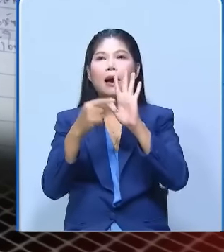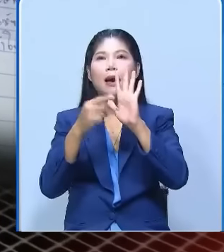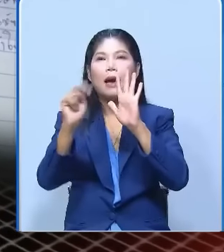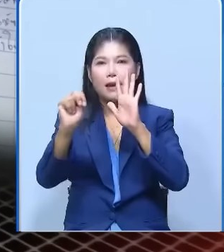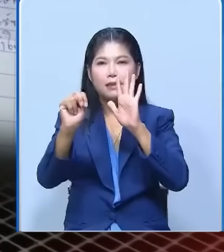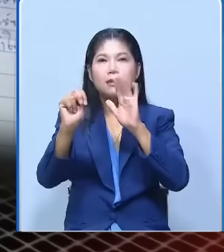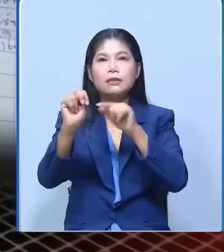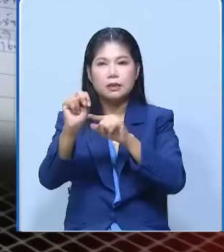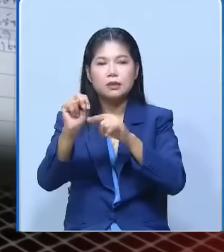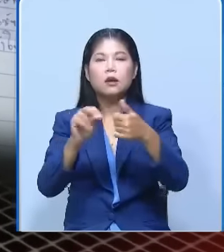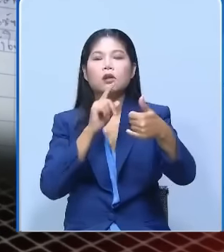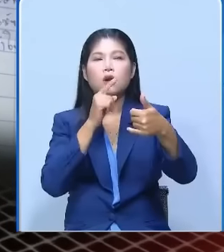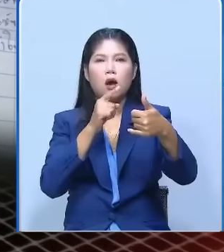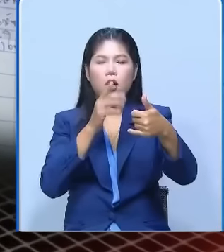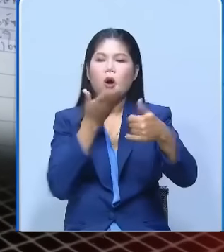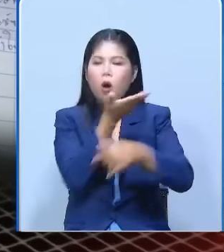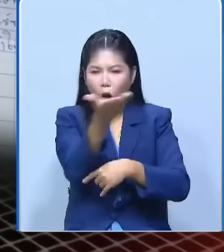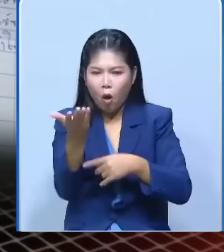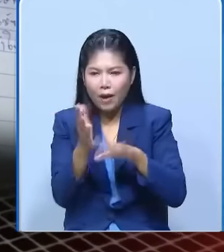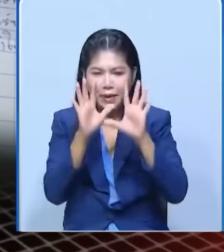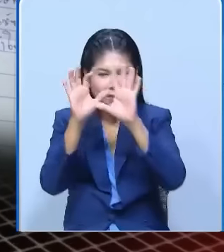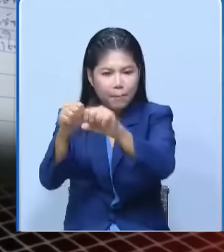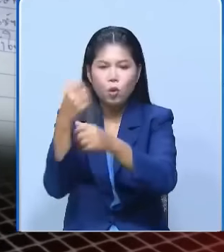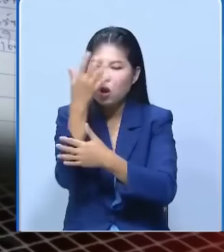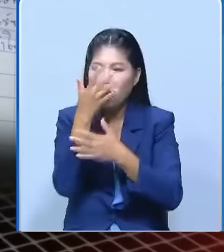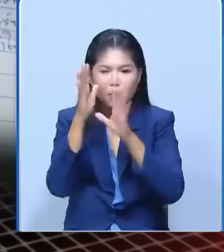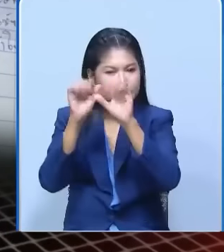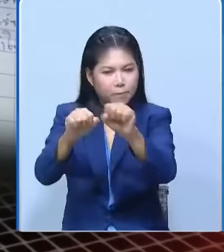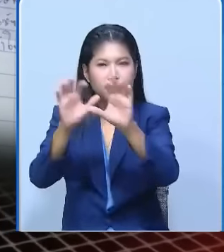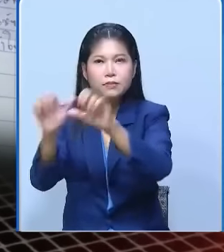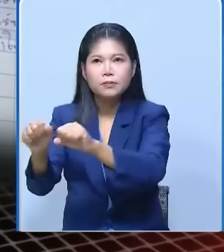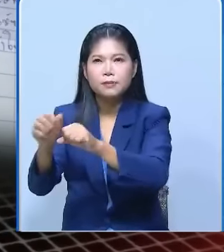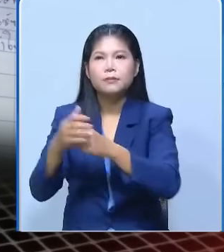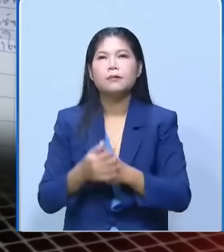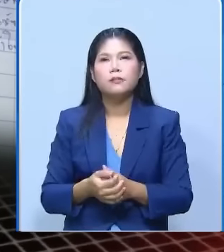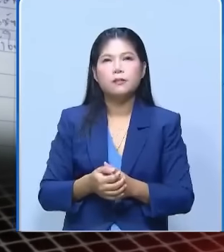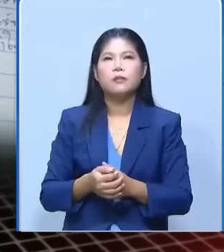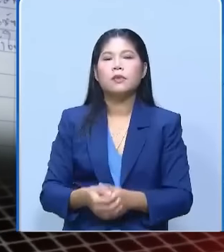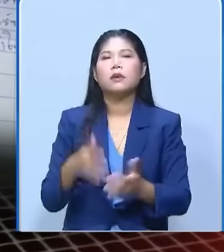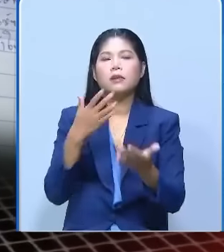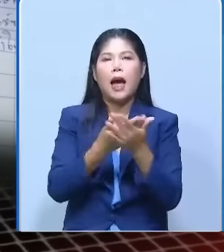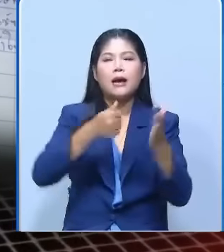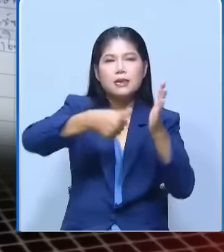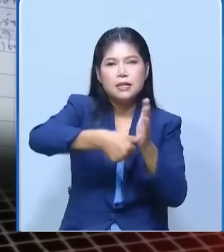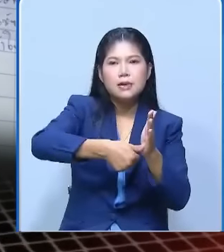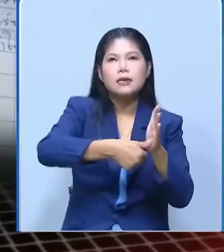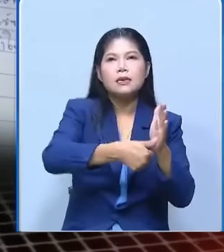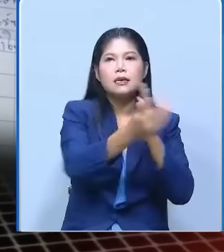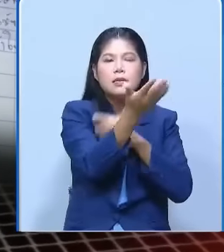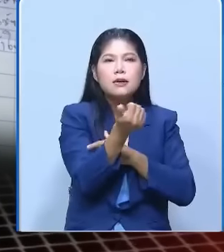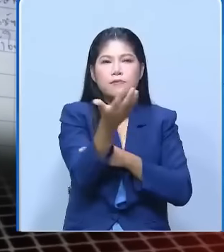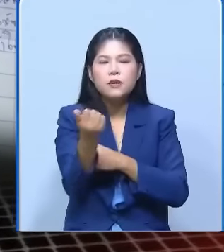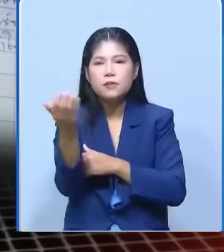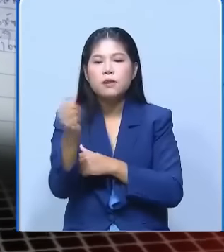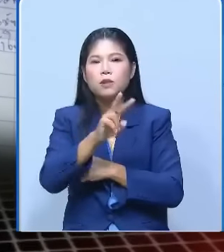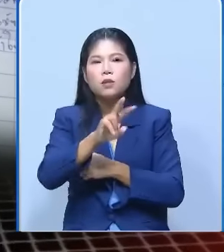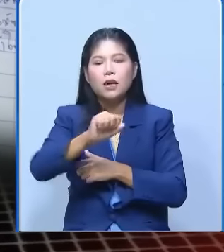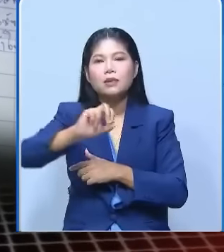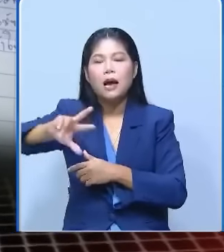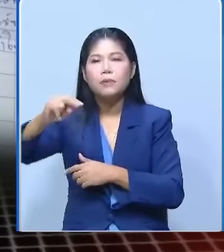นอื่นเนี่ยมาลงโทษให้หมด ใช่ แล้วก็บอกว่าหนี้สินที่หยิบยืมมากว่า 230,000 บาทเนี่ยก็